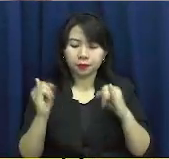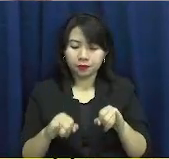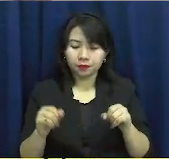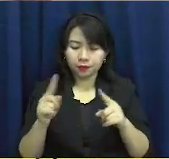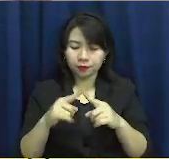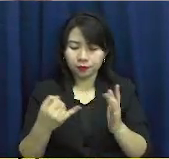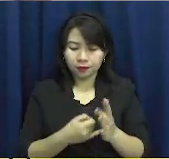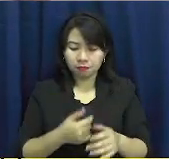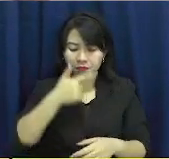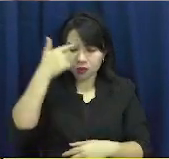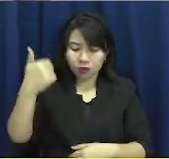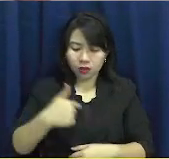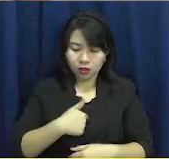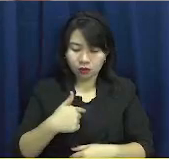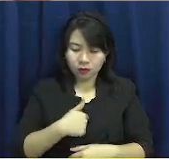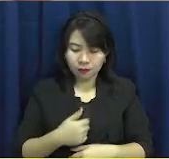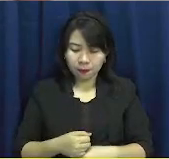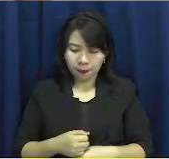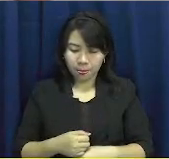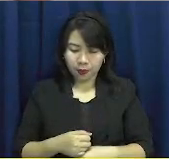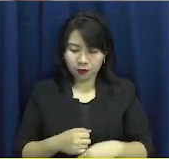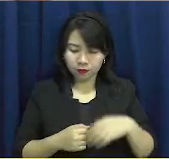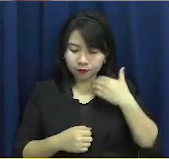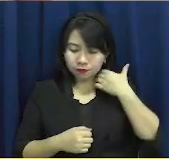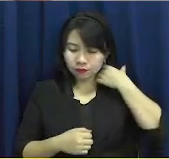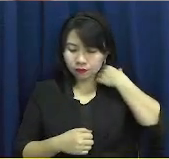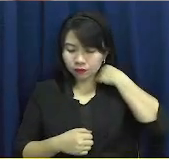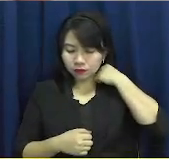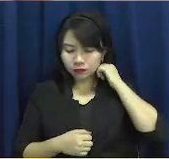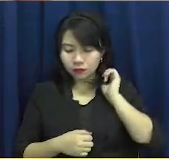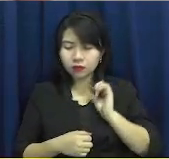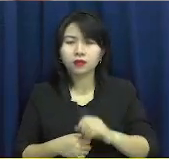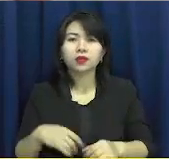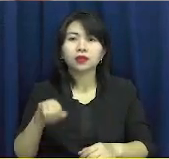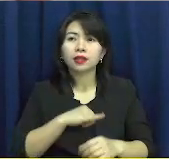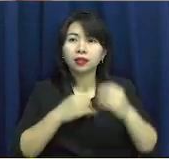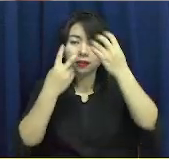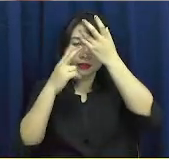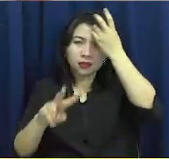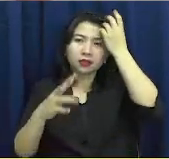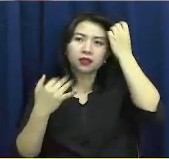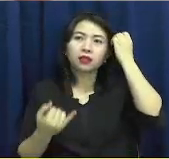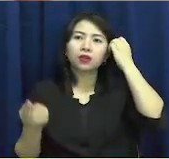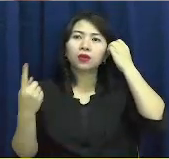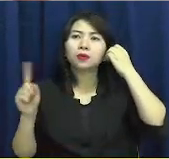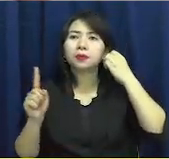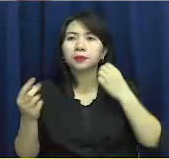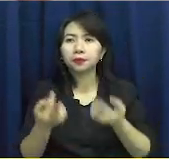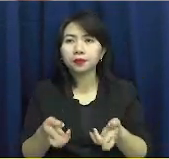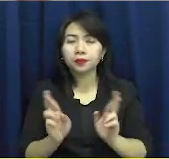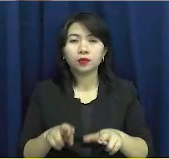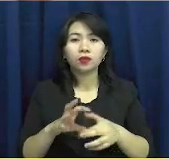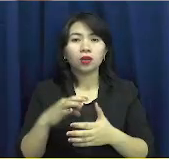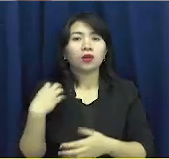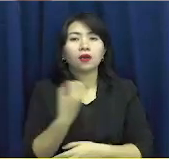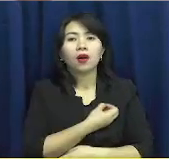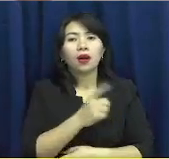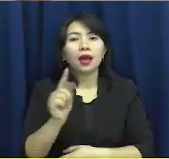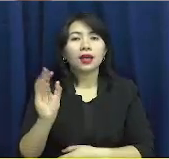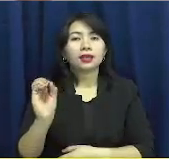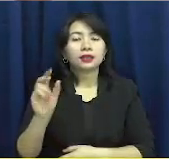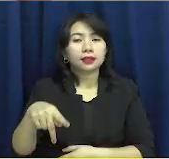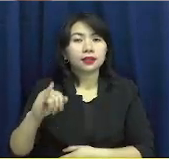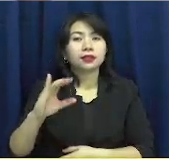pong area, po, nakikita ko po yung bunga ng mga topic po natin every Thursday po